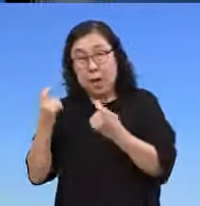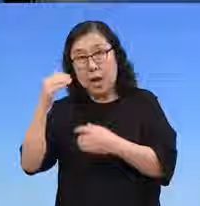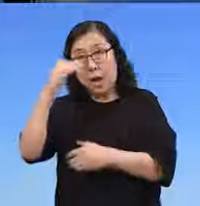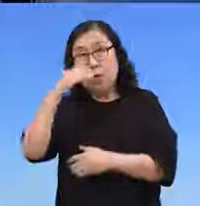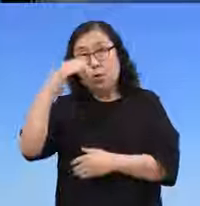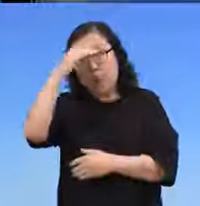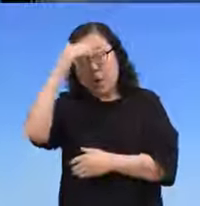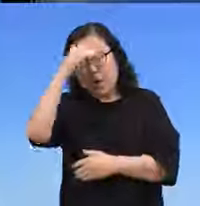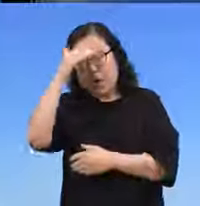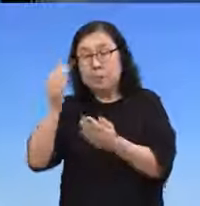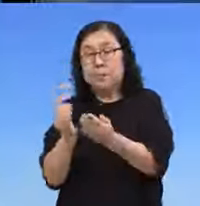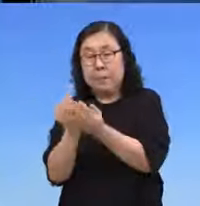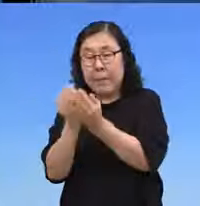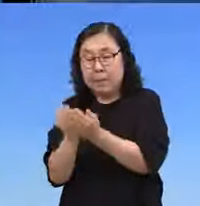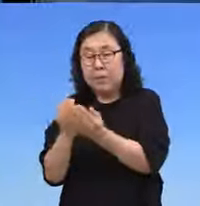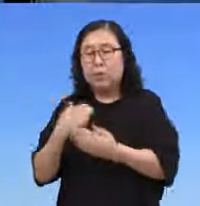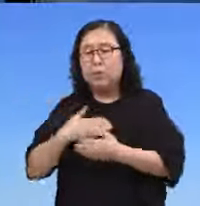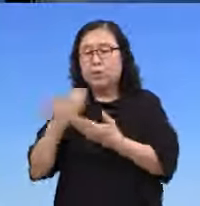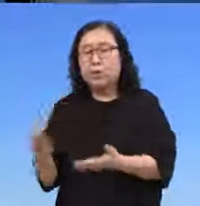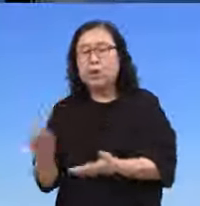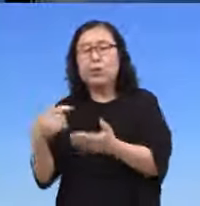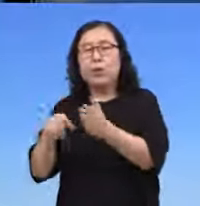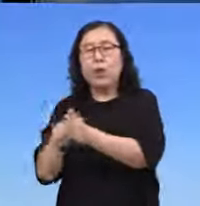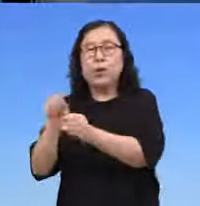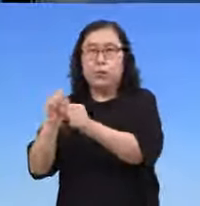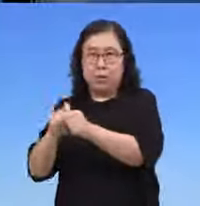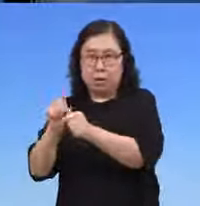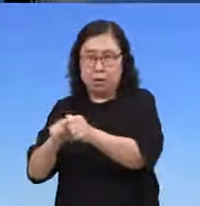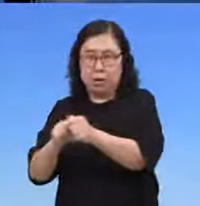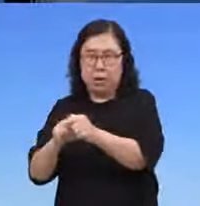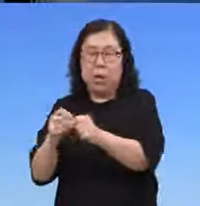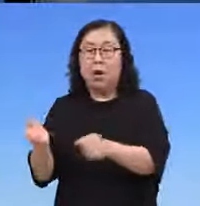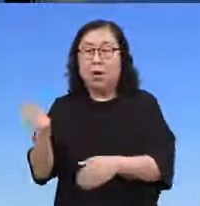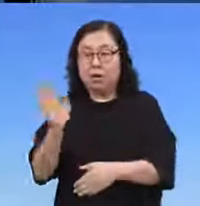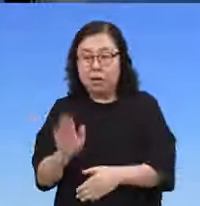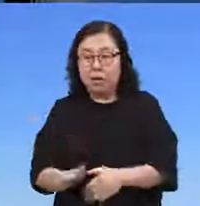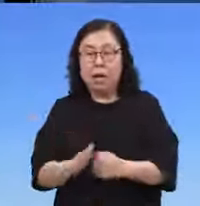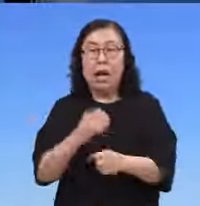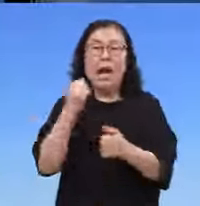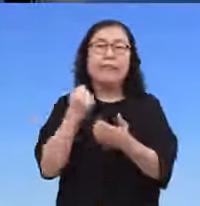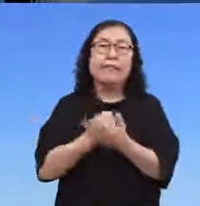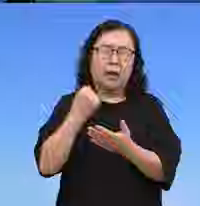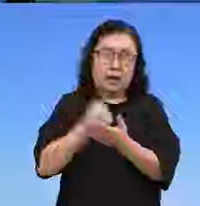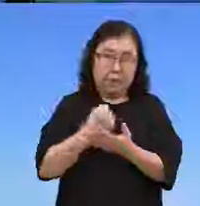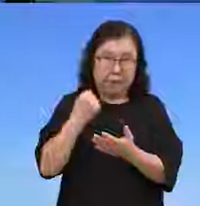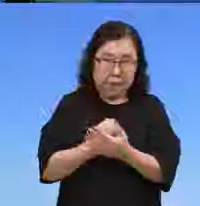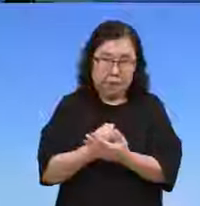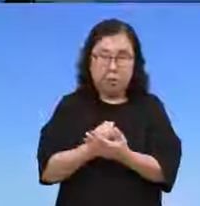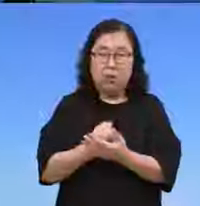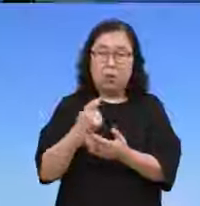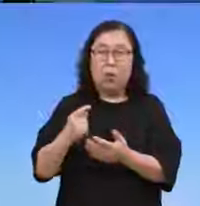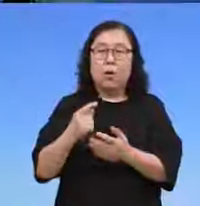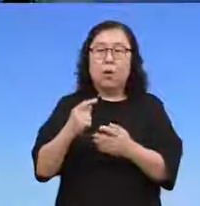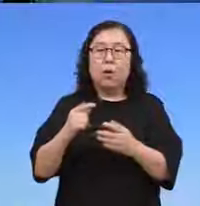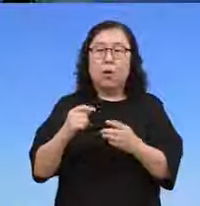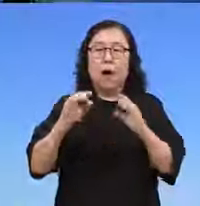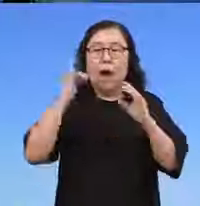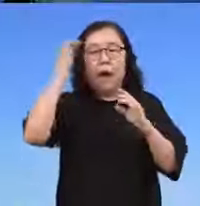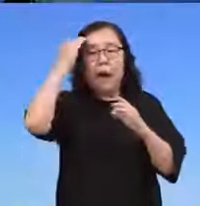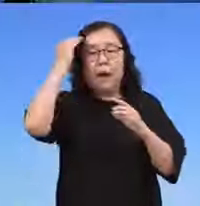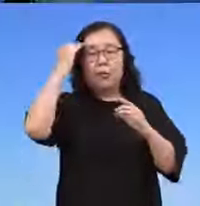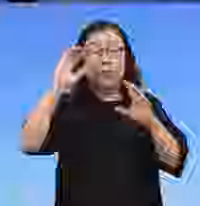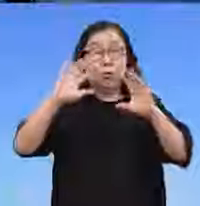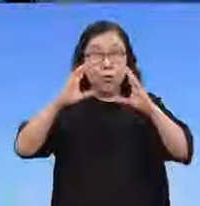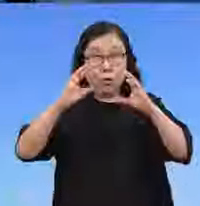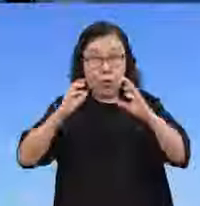합니다. 안타깝게도 오늘날 조국교회는 언제부터인가 유람선의 모습이 많아졌습니다. 바라기는